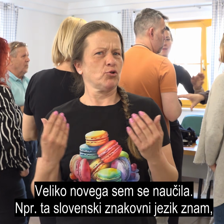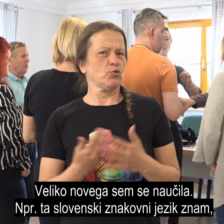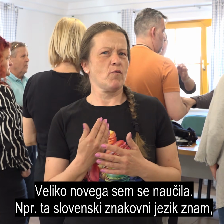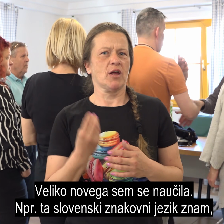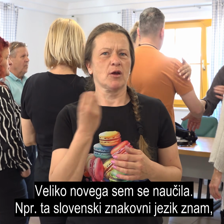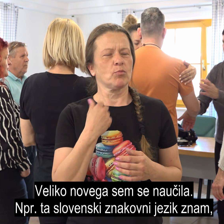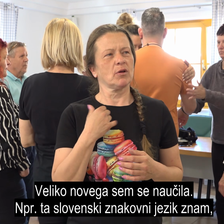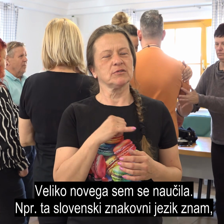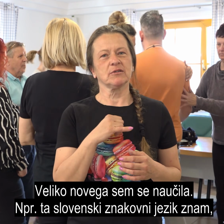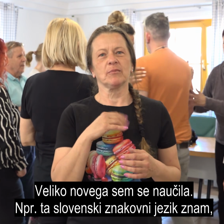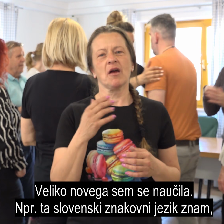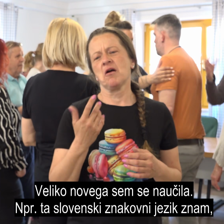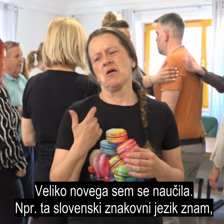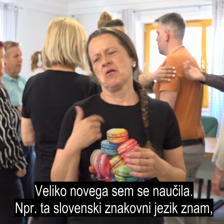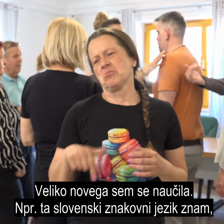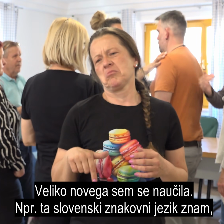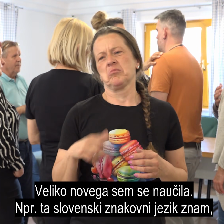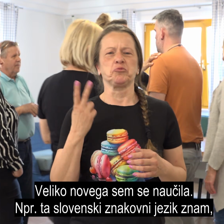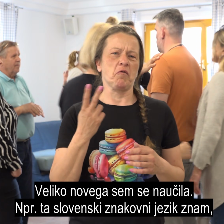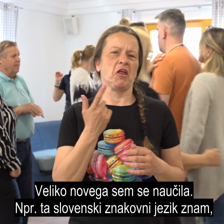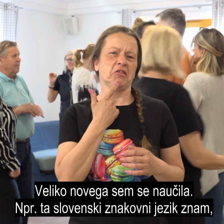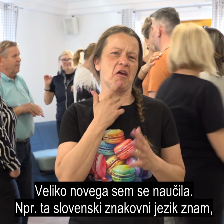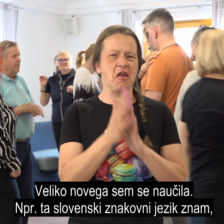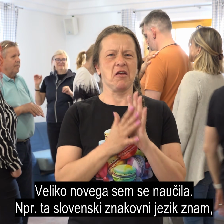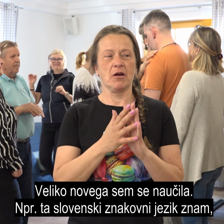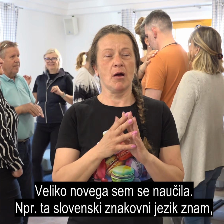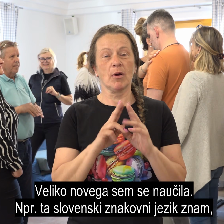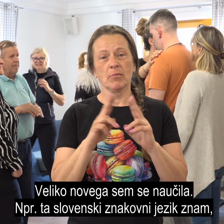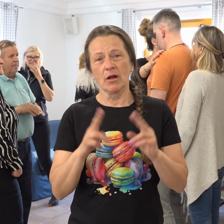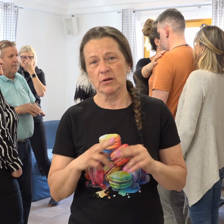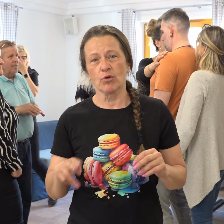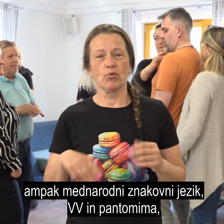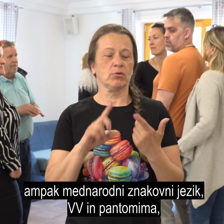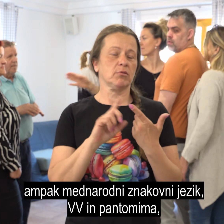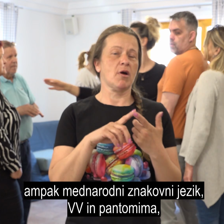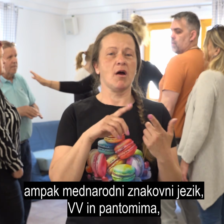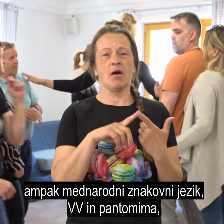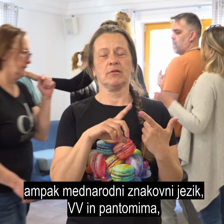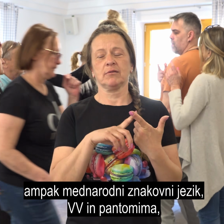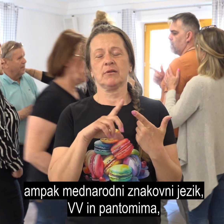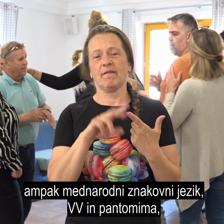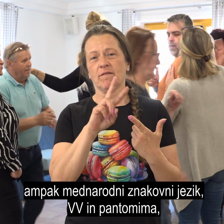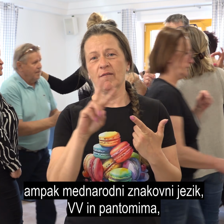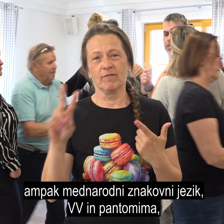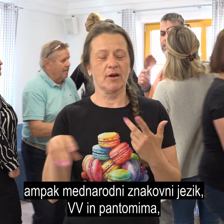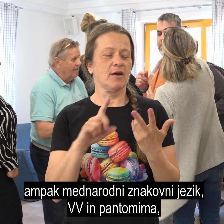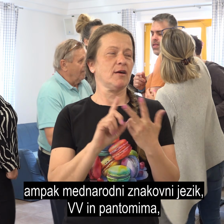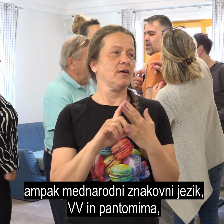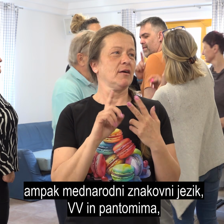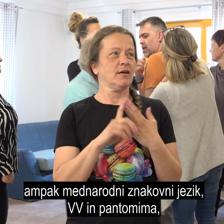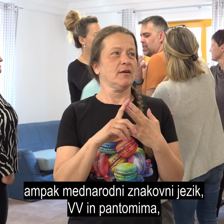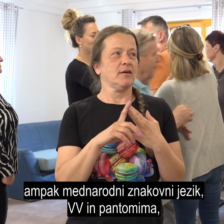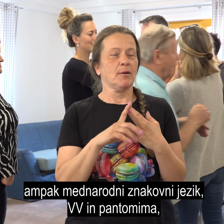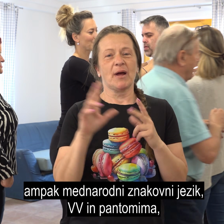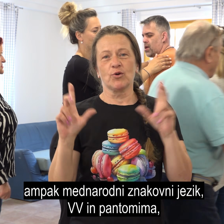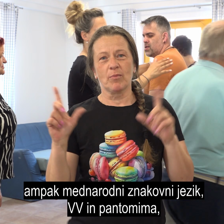Veliko novega sem se naučila, na primer, ta slovenski znakovni jezik znam, ampak mednarodni znakovni jezik.